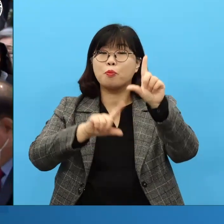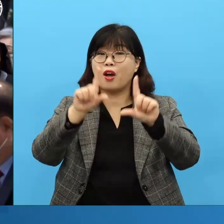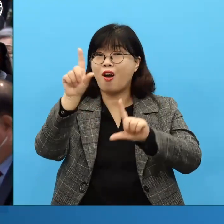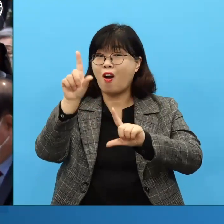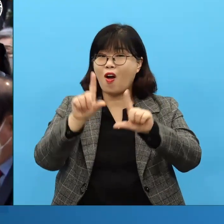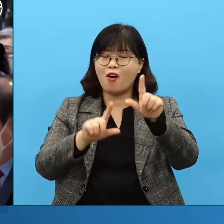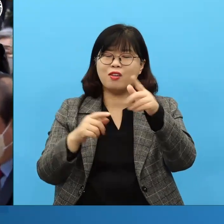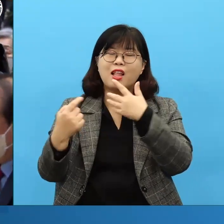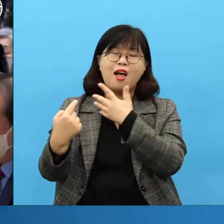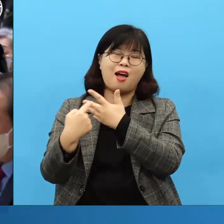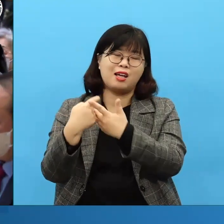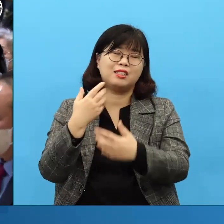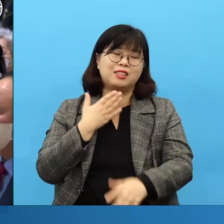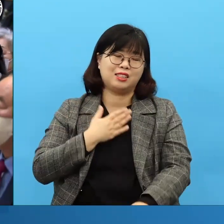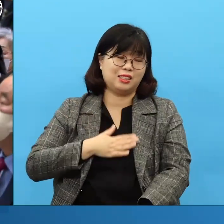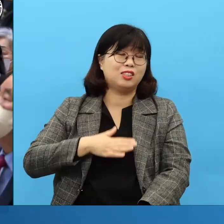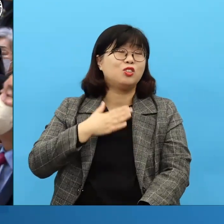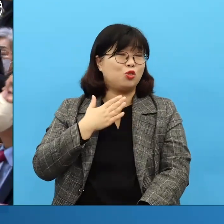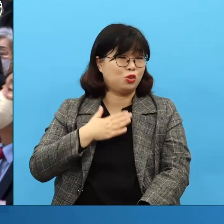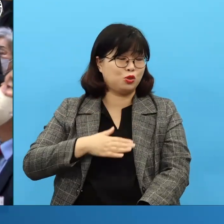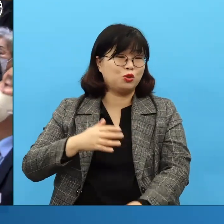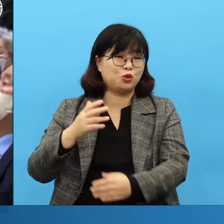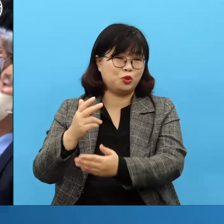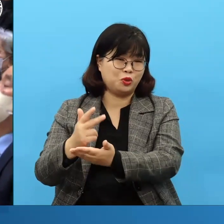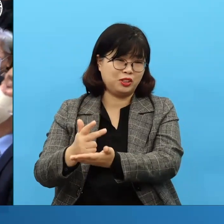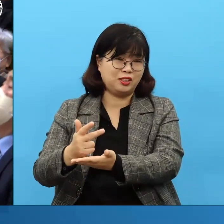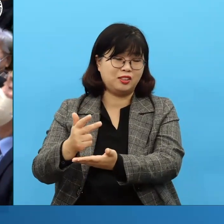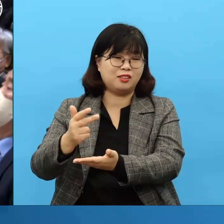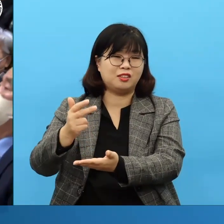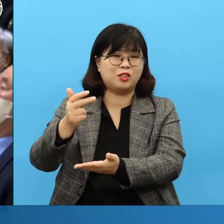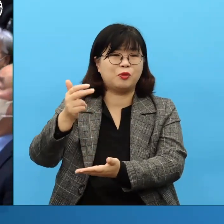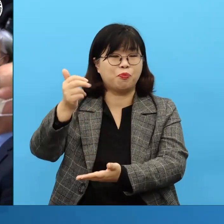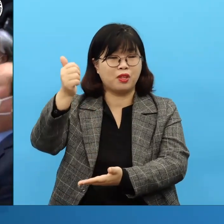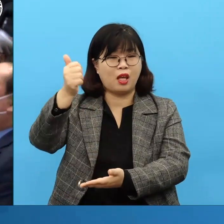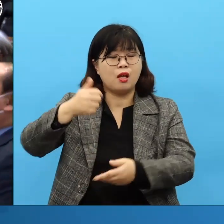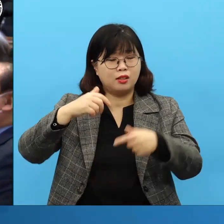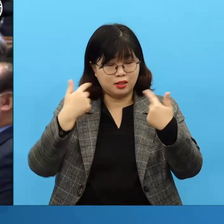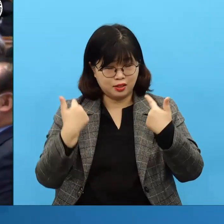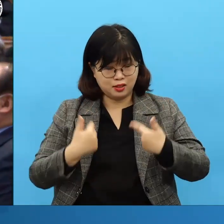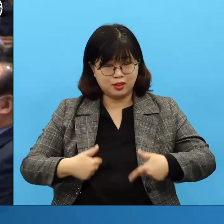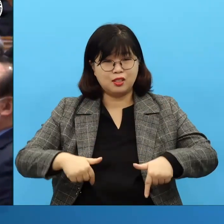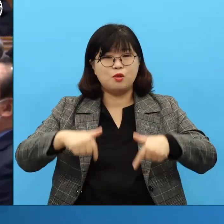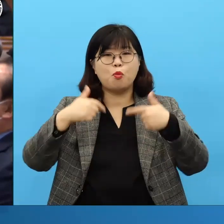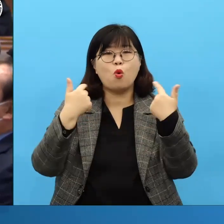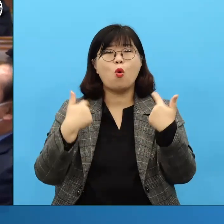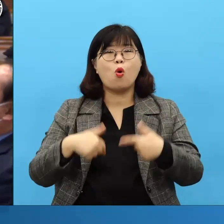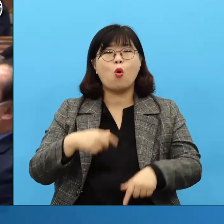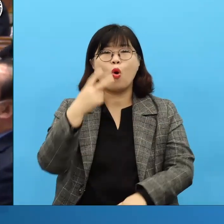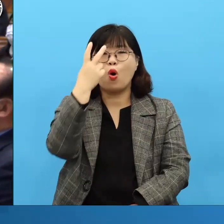영변 하시는 주님 늘